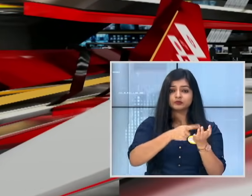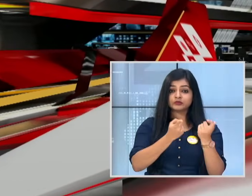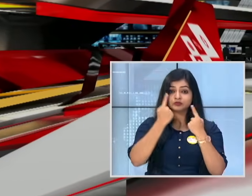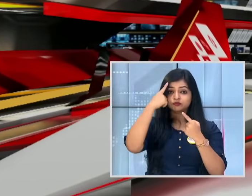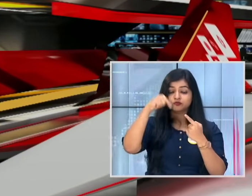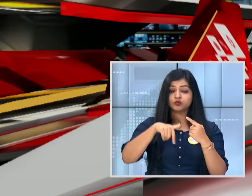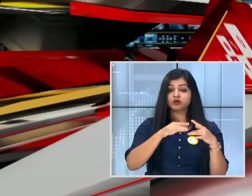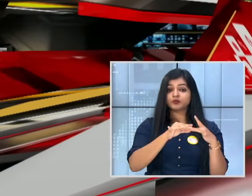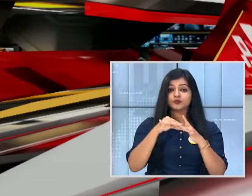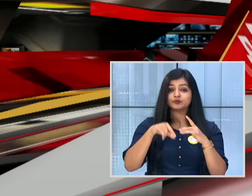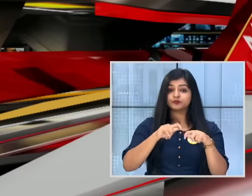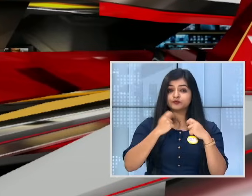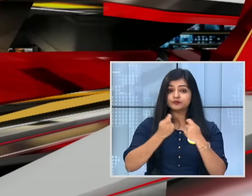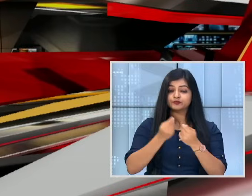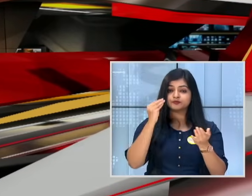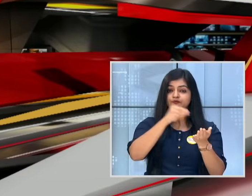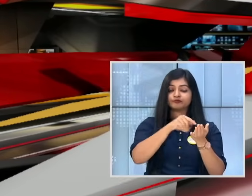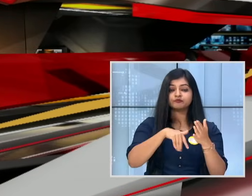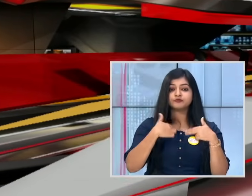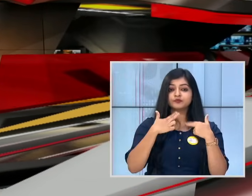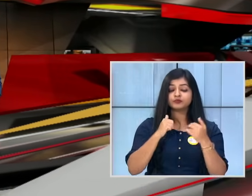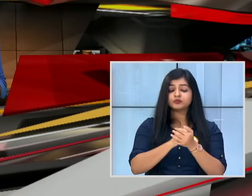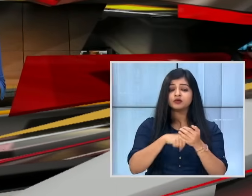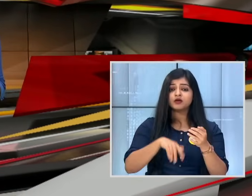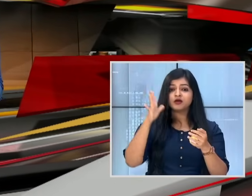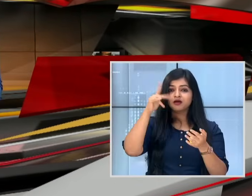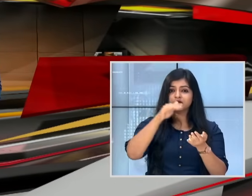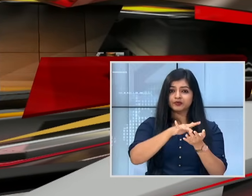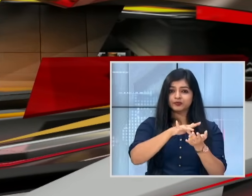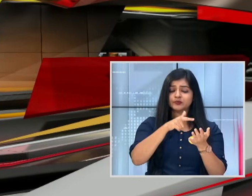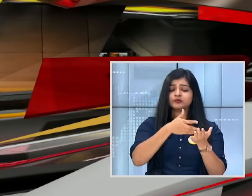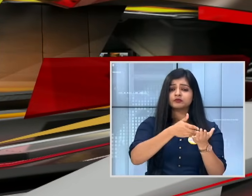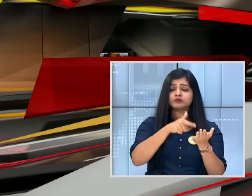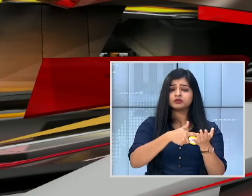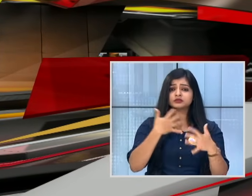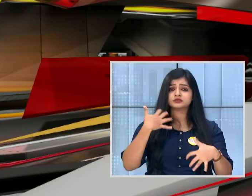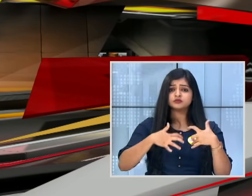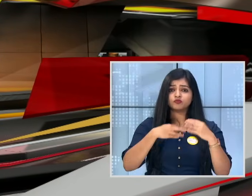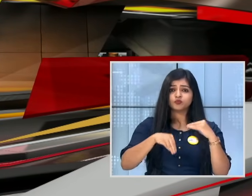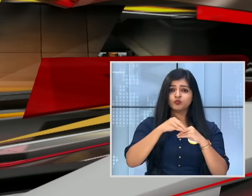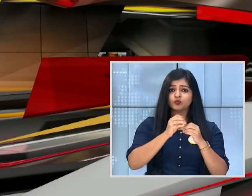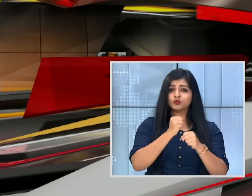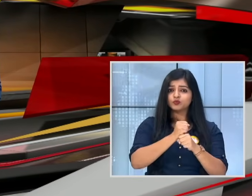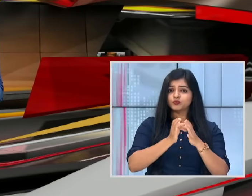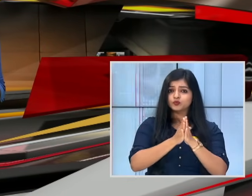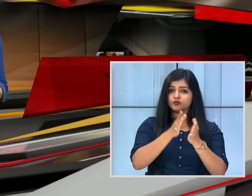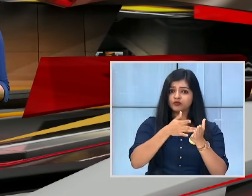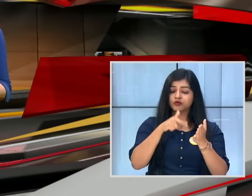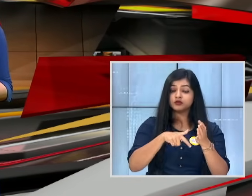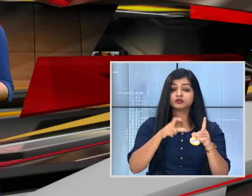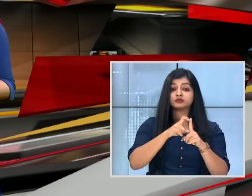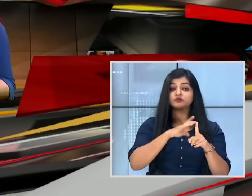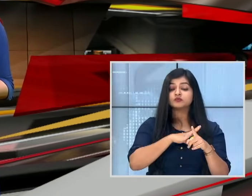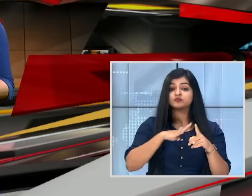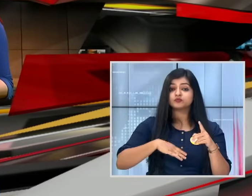വിദഗ്ധ സംഘത്തെ നിയോഗിച്ച ഹൈക്കോടതി. ആനക്കോട്ടയിലെ ദുരിതാവസ്ഥ സംബന്ധിച്ച ഹർജിയിലാണ് നടപടി. പരിശോധന മുൻകൂട്ടി വനം വകുപ്പ്, ദേവസ്വം മാനേജിംഗ്